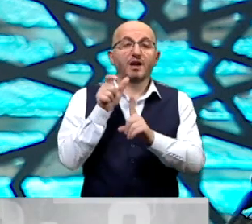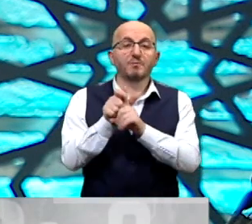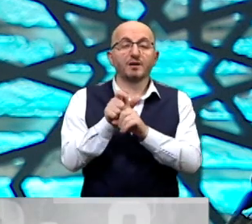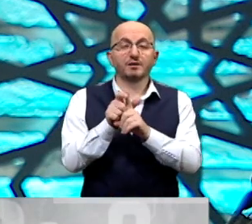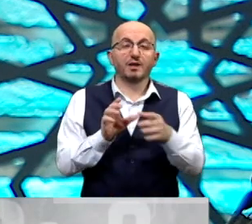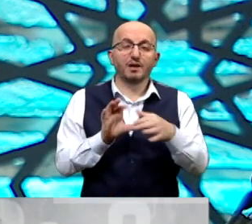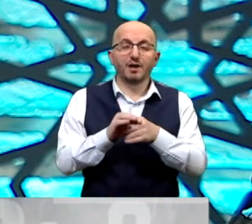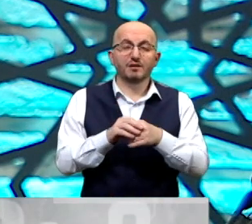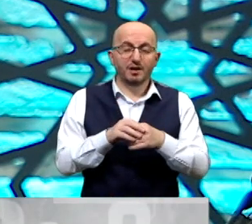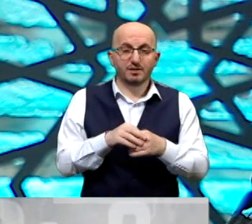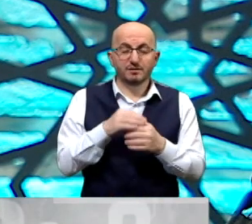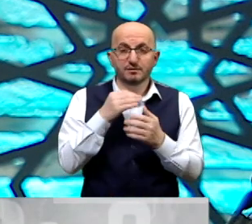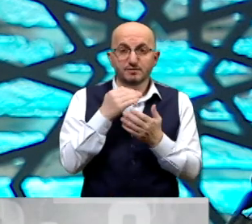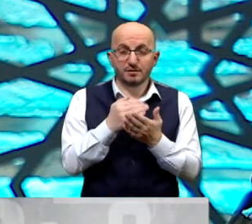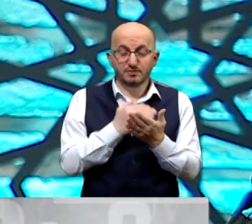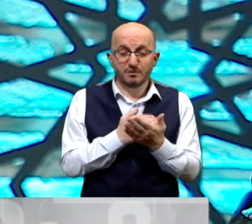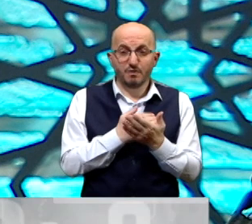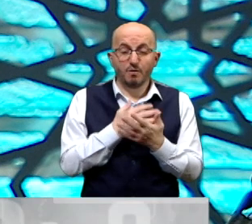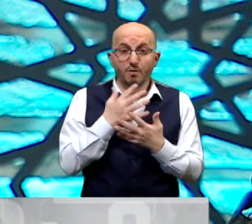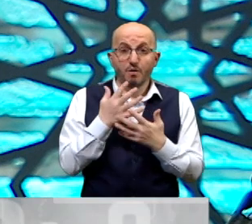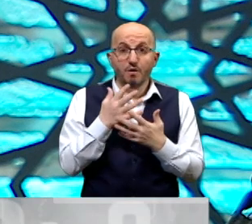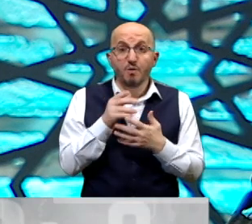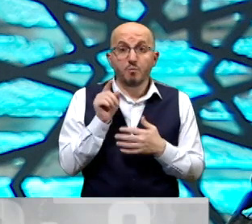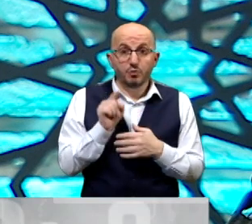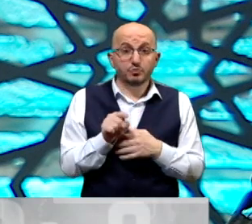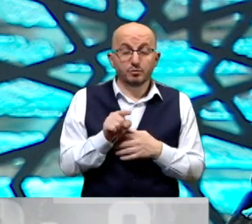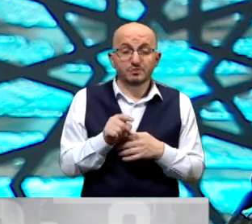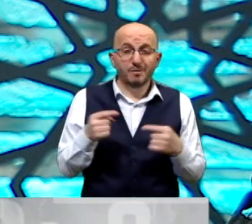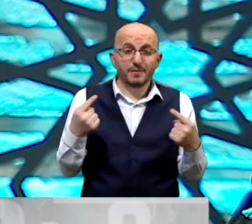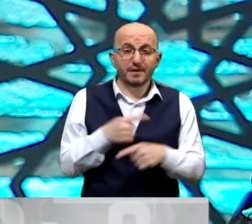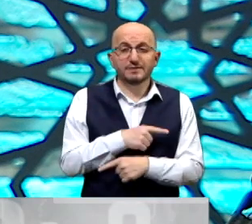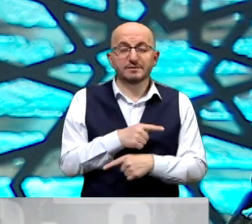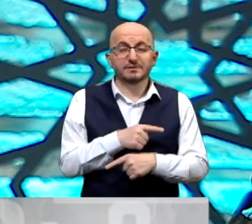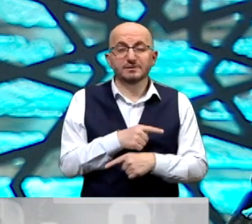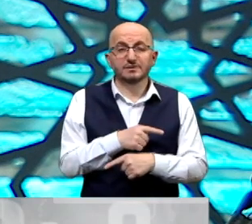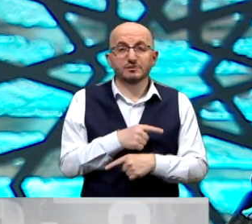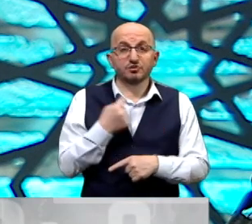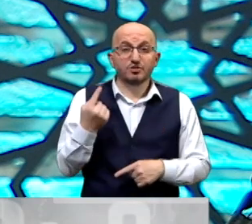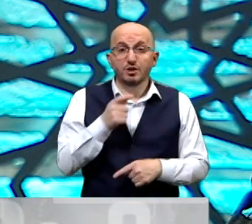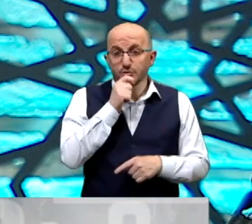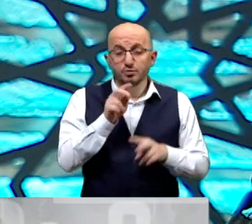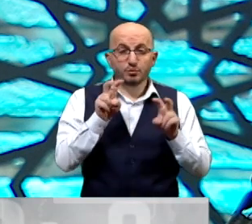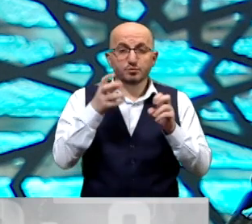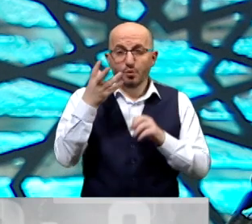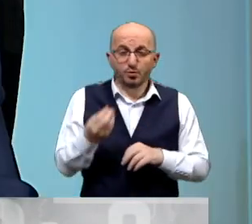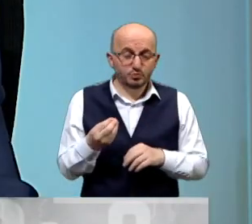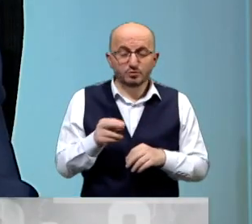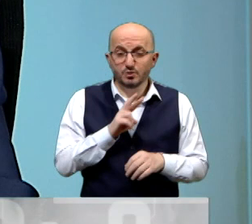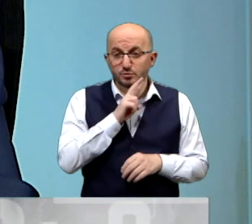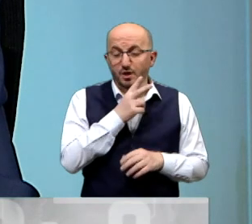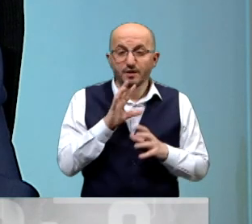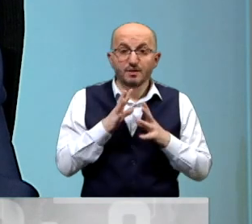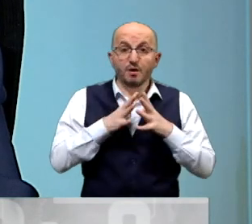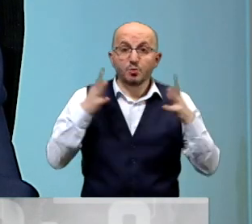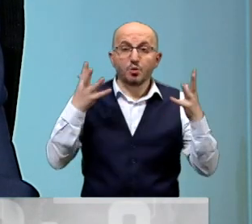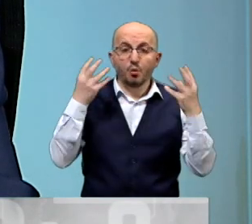bir takım direktifler vermesi olayı Aslında Bunun tam tersinde bir şey söz konusu olduğunda günahın da ne kadar büyük